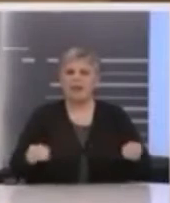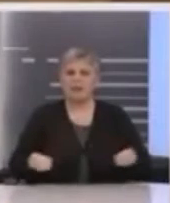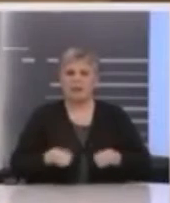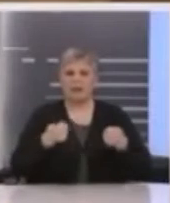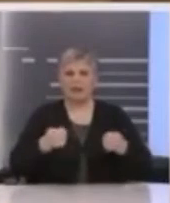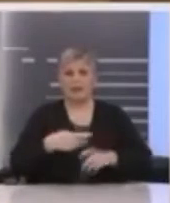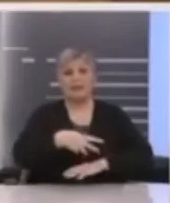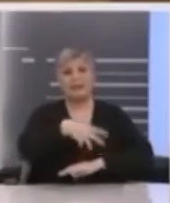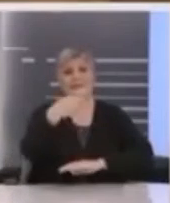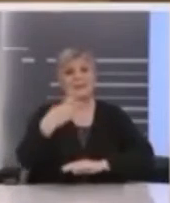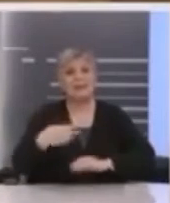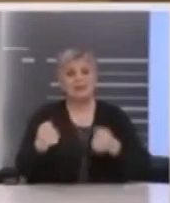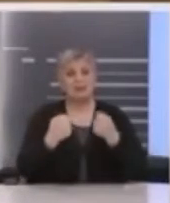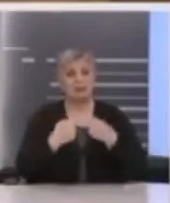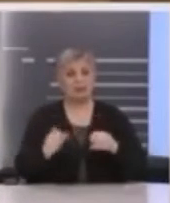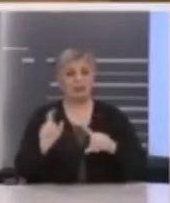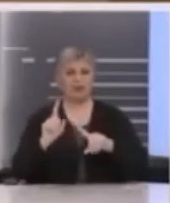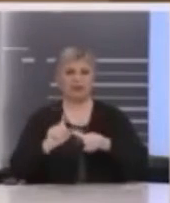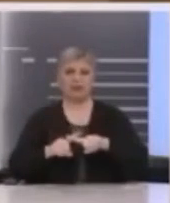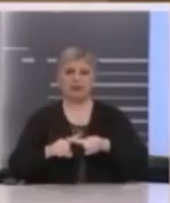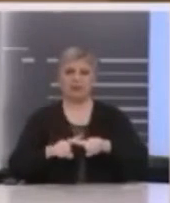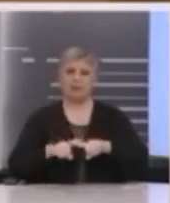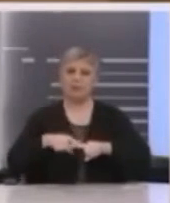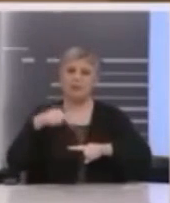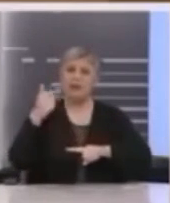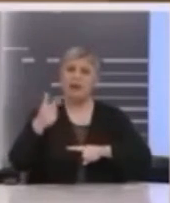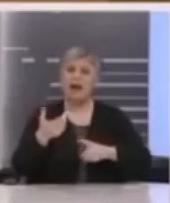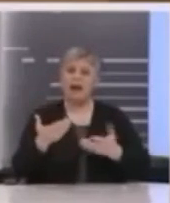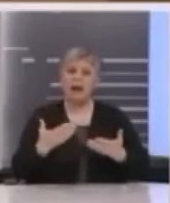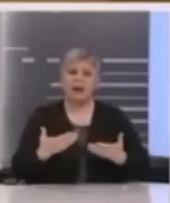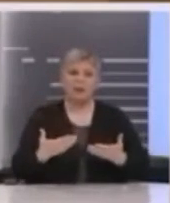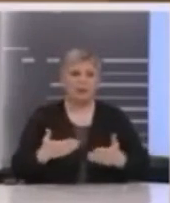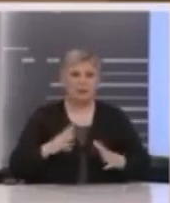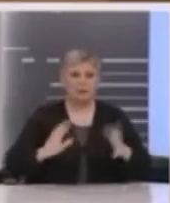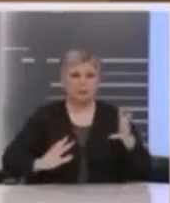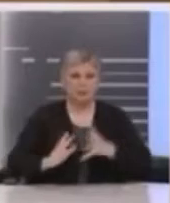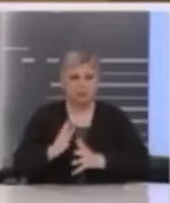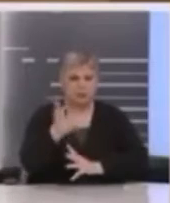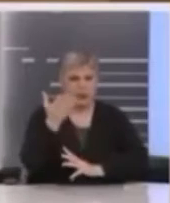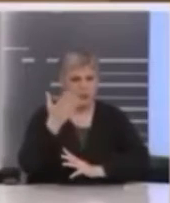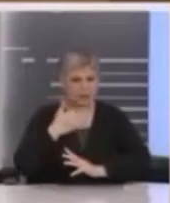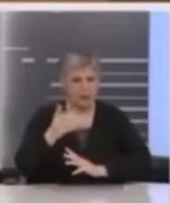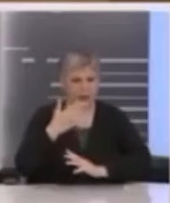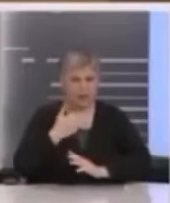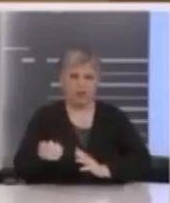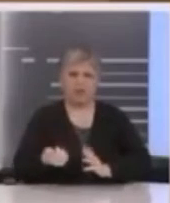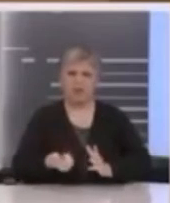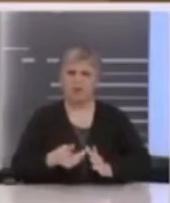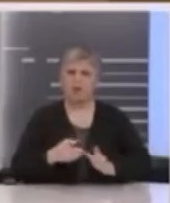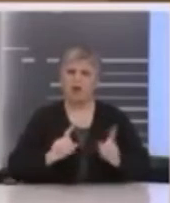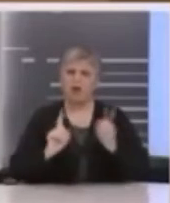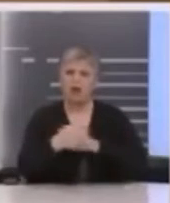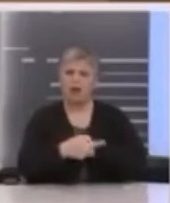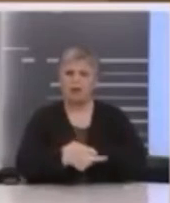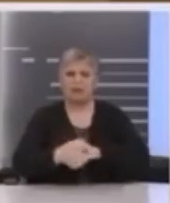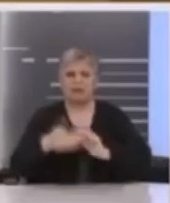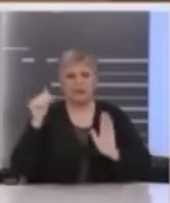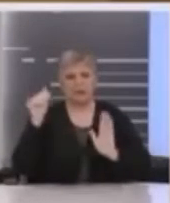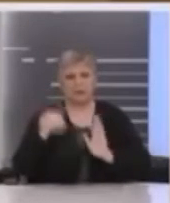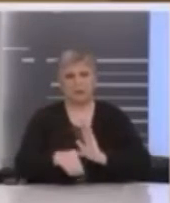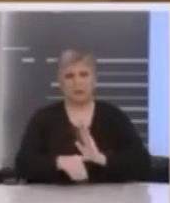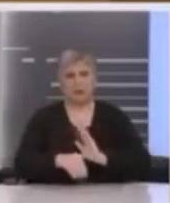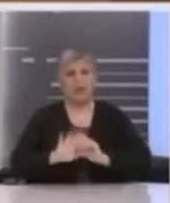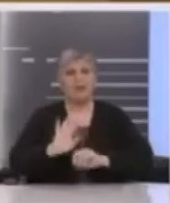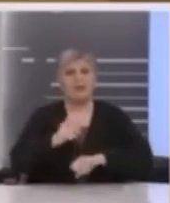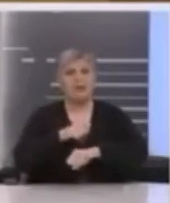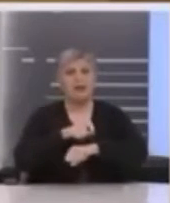Έχει κάνει την επιλογή να κινηθεί ηφαισιακά, αντιαναπτυξιακά, να κρατάει τη χώρα καθυλωμένη υπό